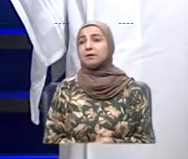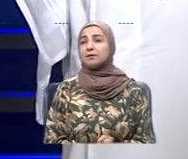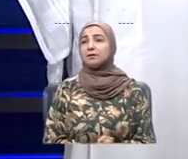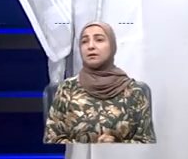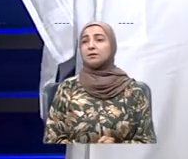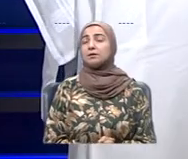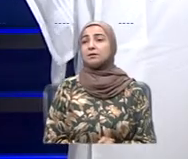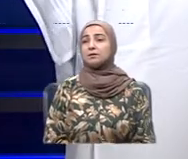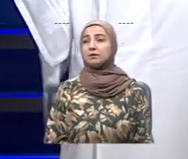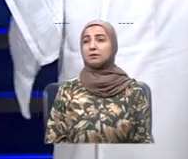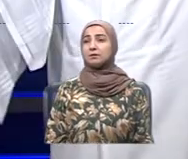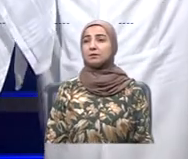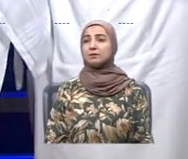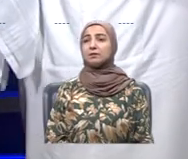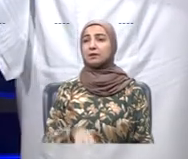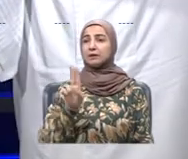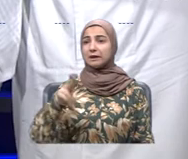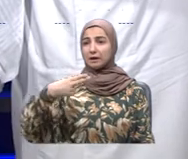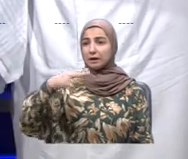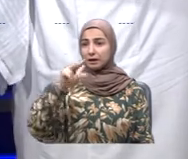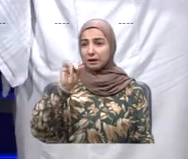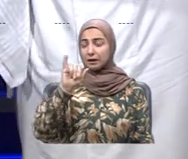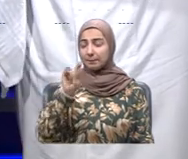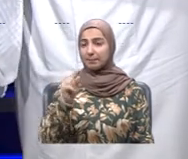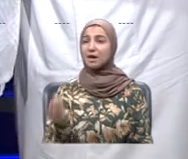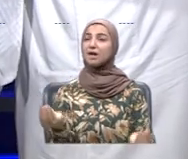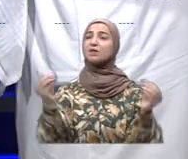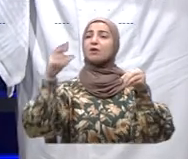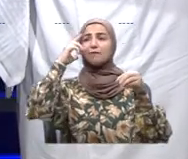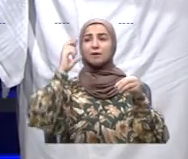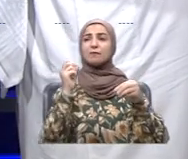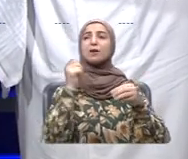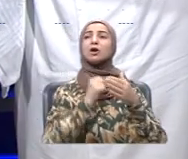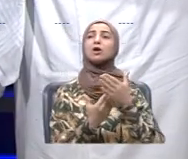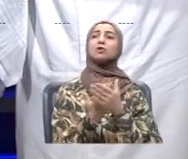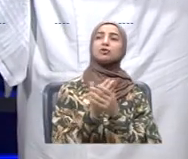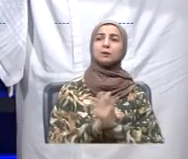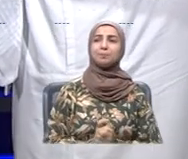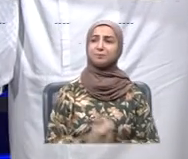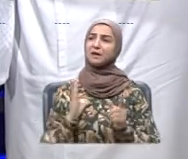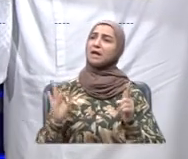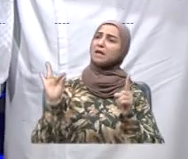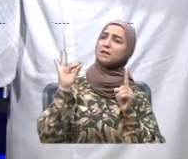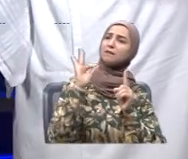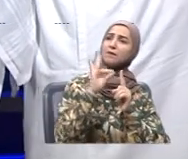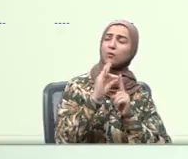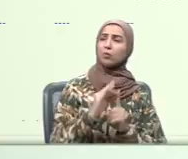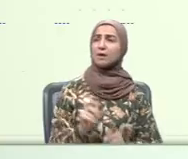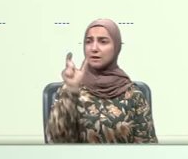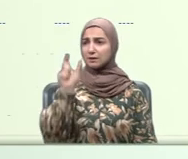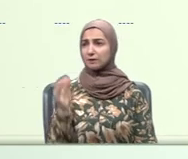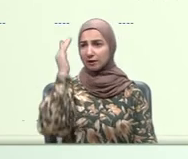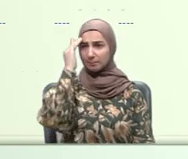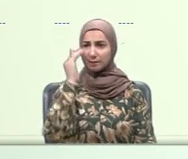إضافة فكرة على فكرة. أهداف درسنا اليوم هي كالتالي: الهدف الأول أن تتبنى